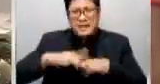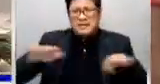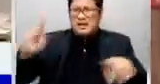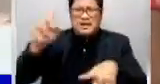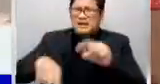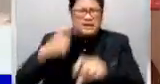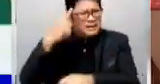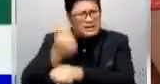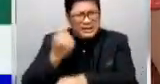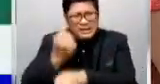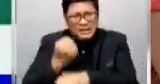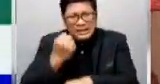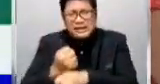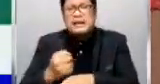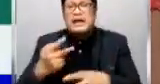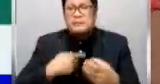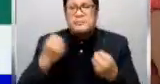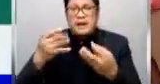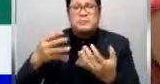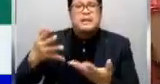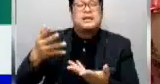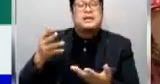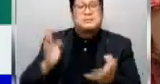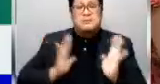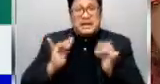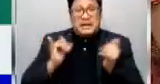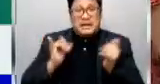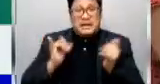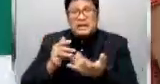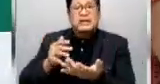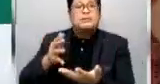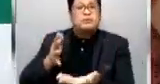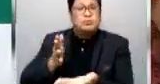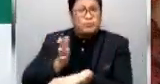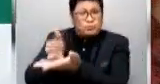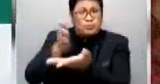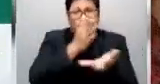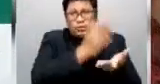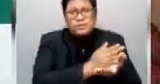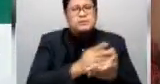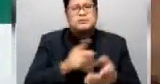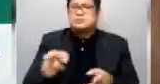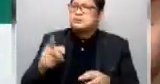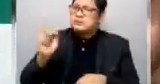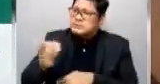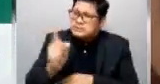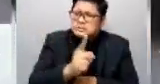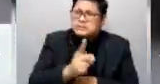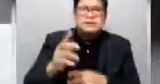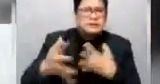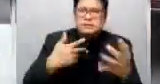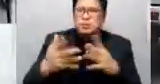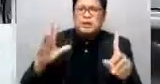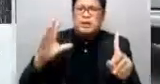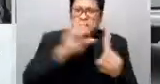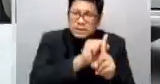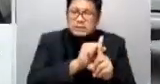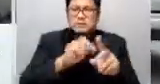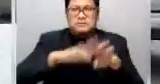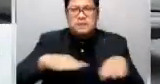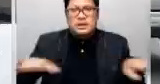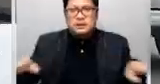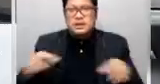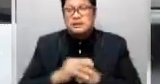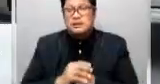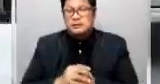na umiikot, talaga naman po hindi masawa tayong mga bata kahit hulihin pa namin ang hulihin. Sa bahagi ng